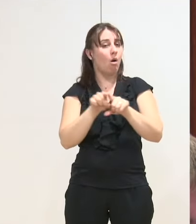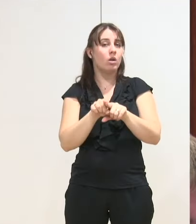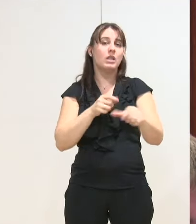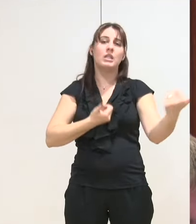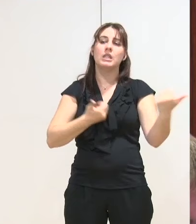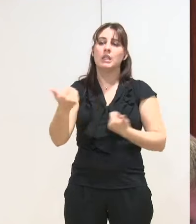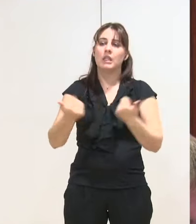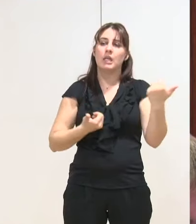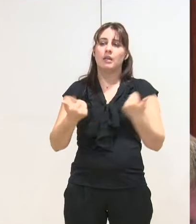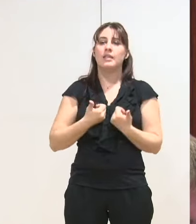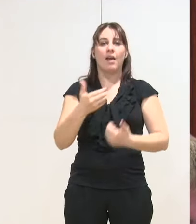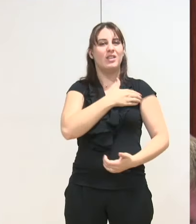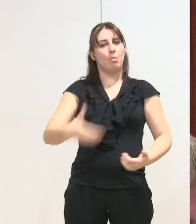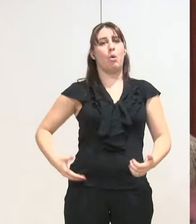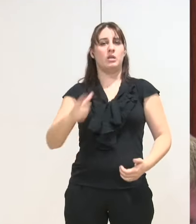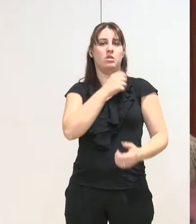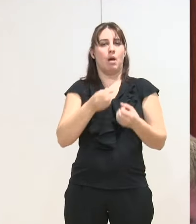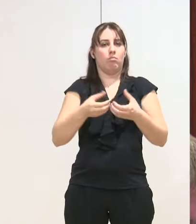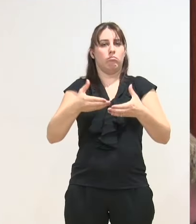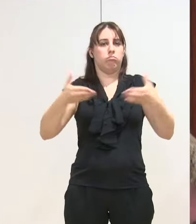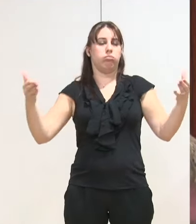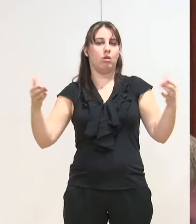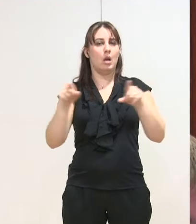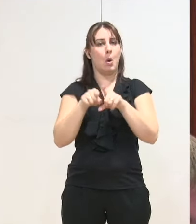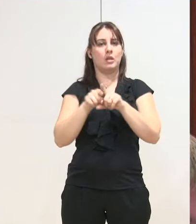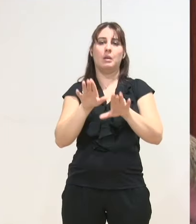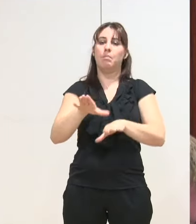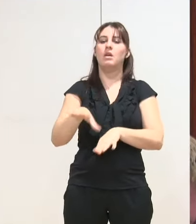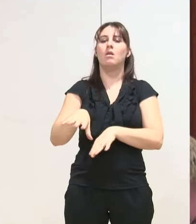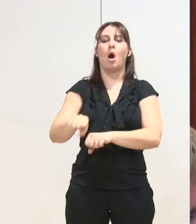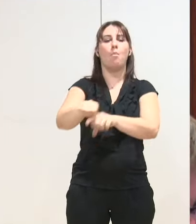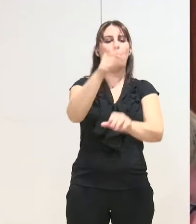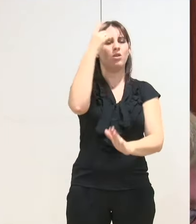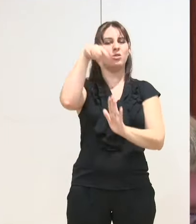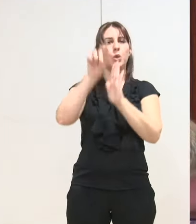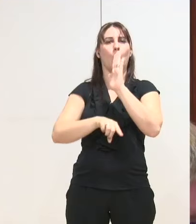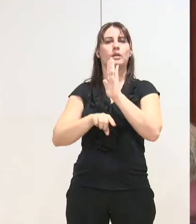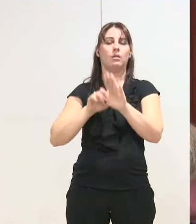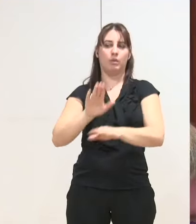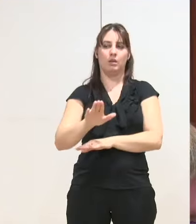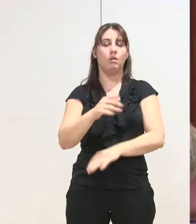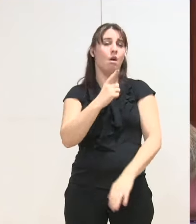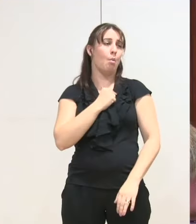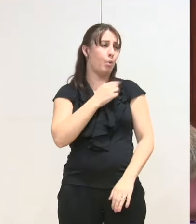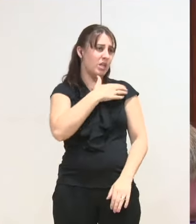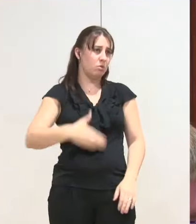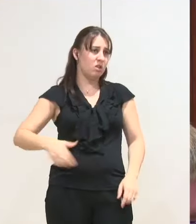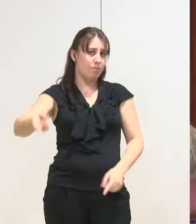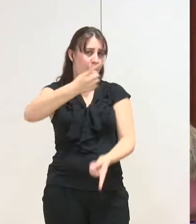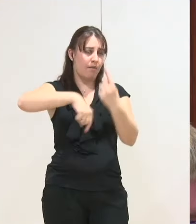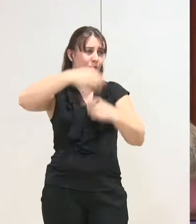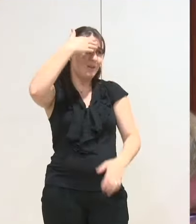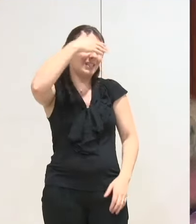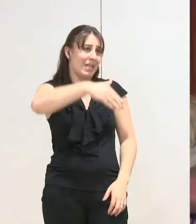service de la police municipale et de sa doctrine ine d'emploi police municipale qui et vous le savez va